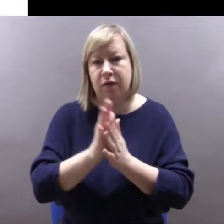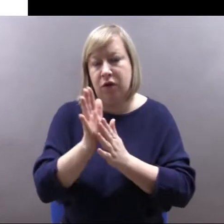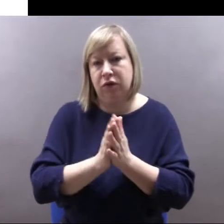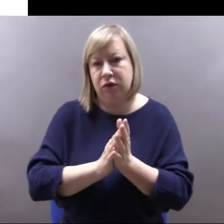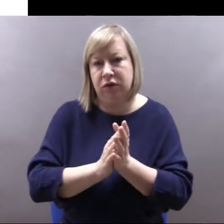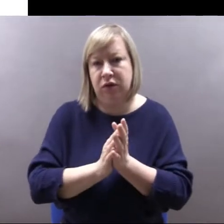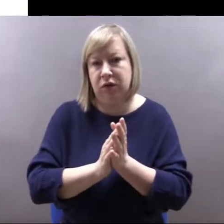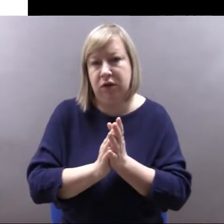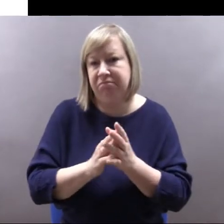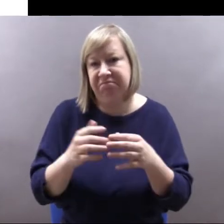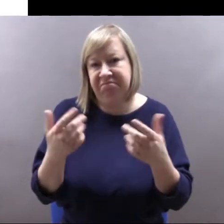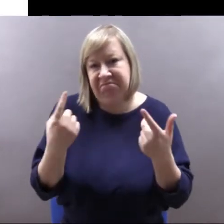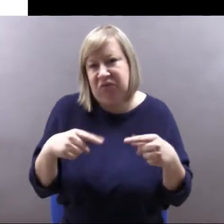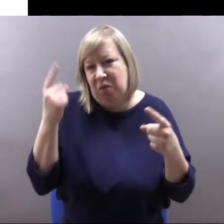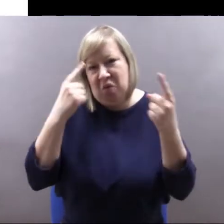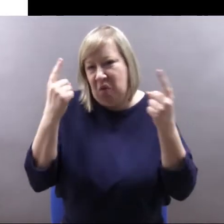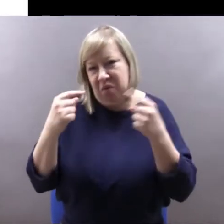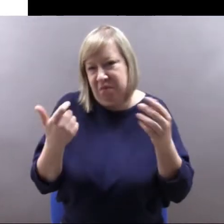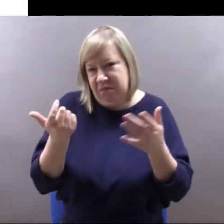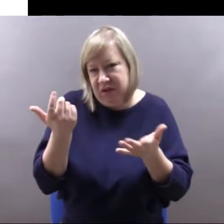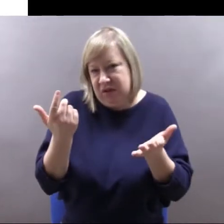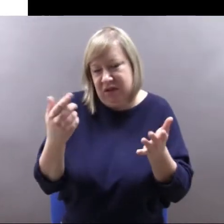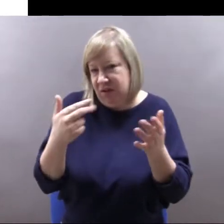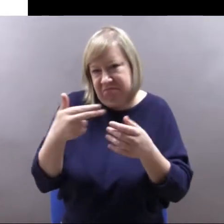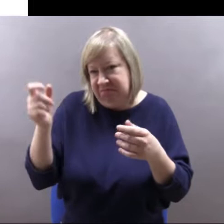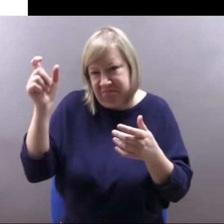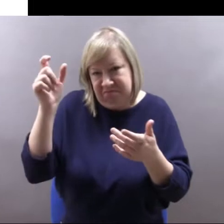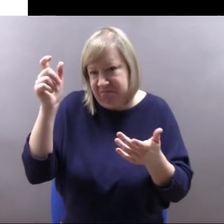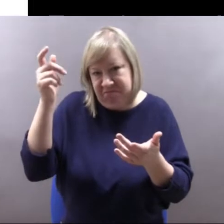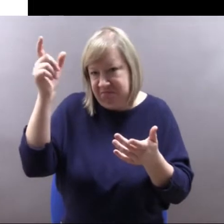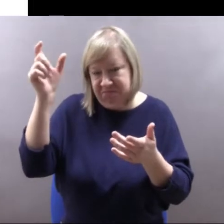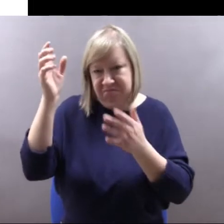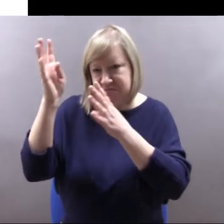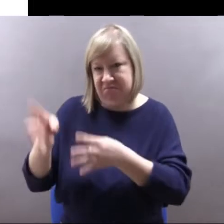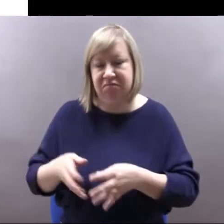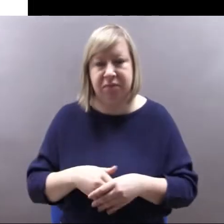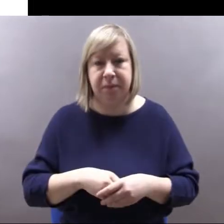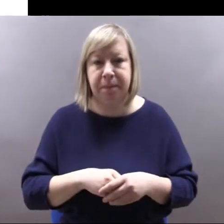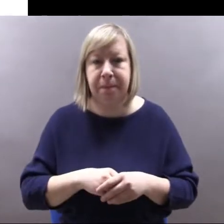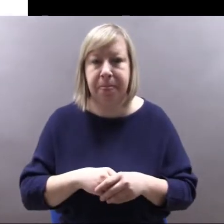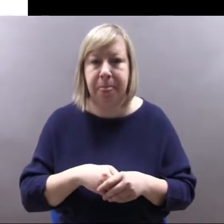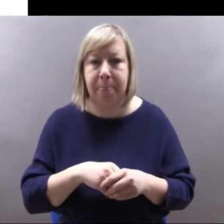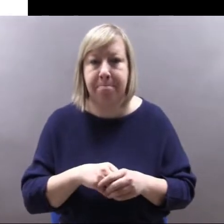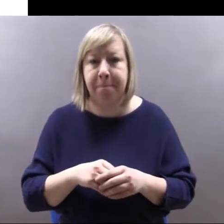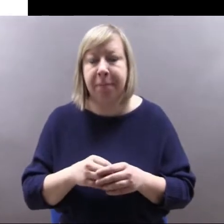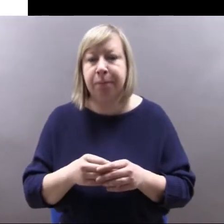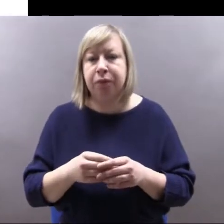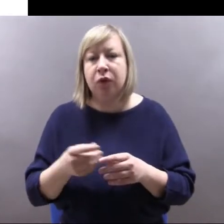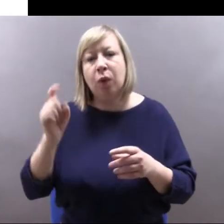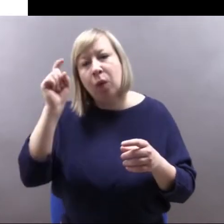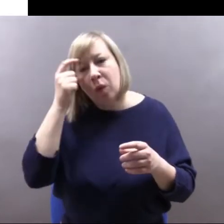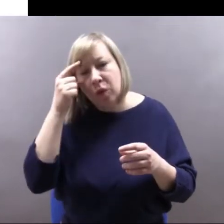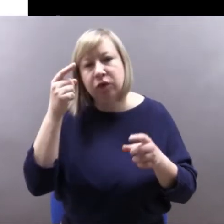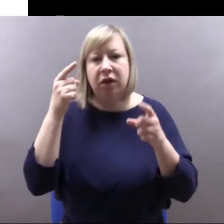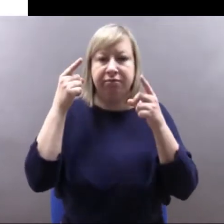na rekonstrukcji kamienic i na rekonstrukcji wystroju kamienic. Natomiast piwnice, które są zachowane